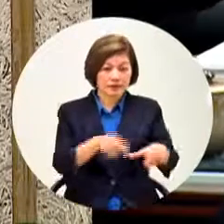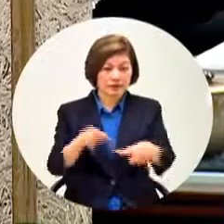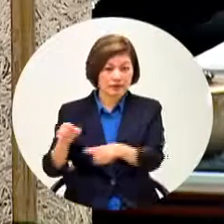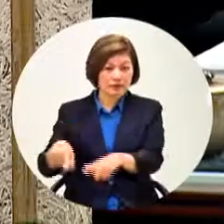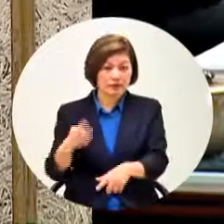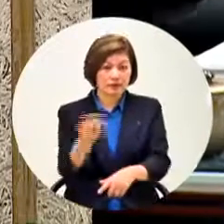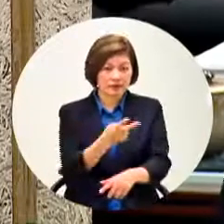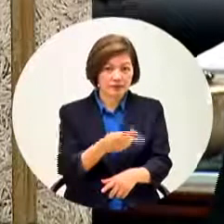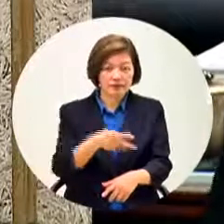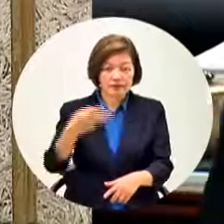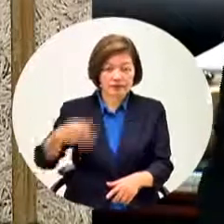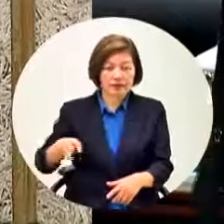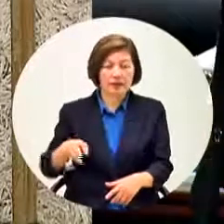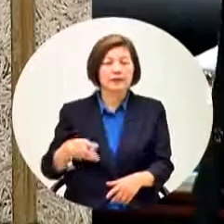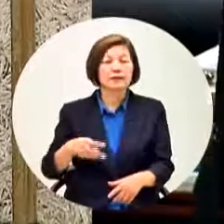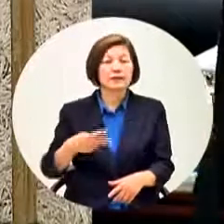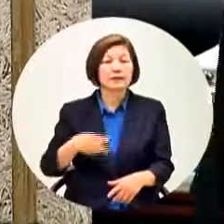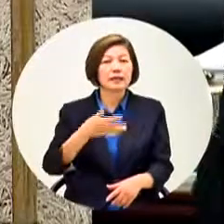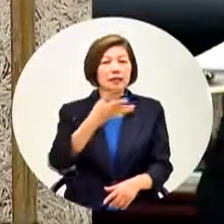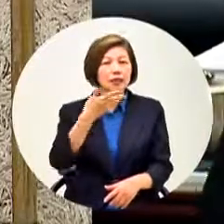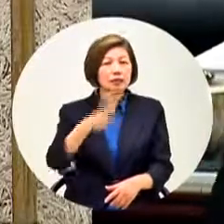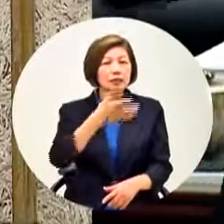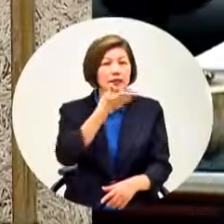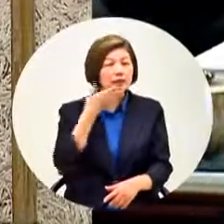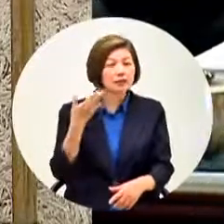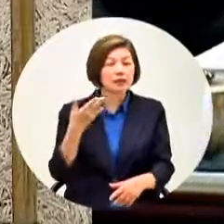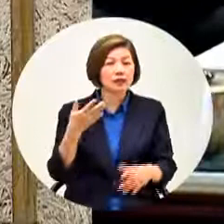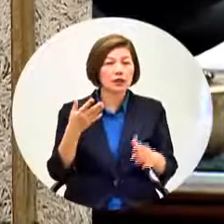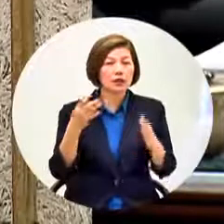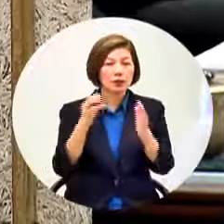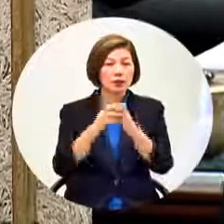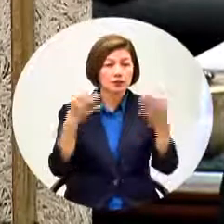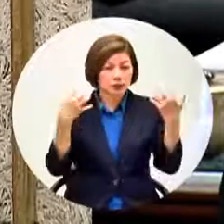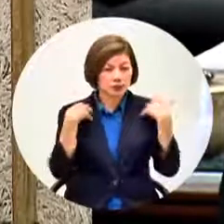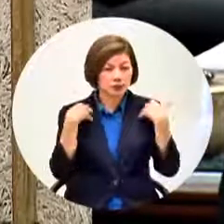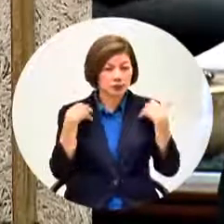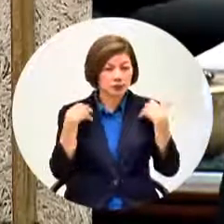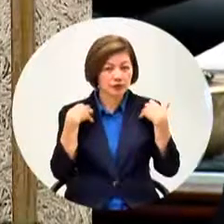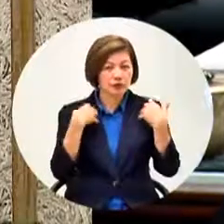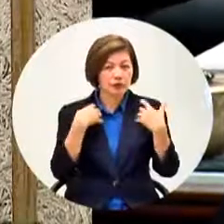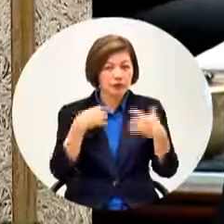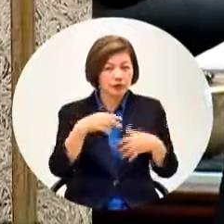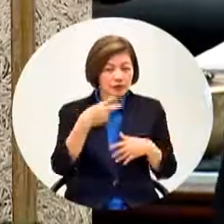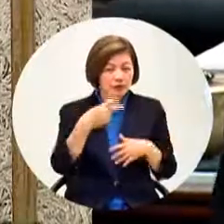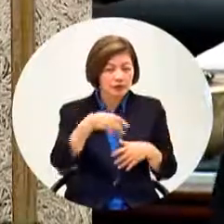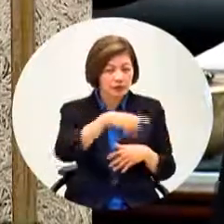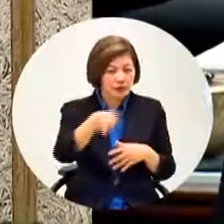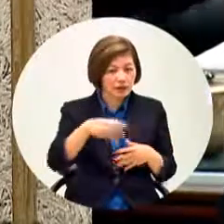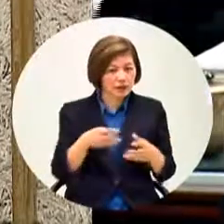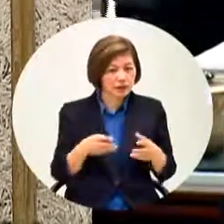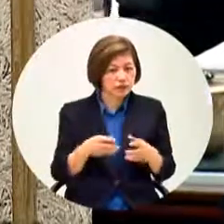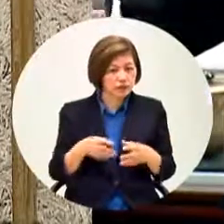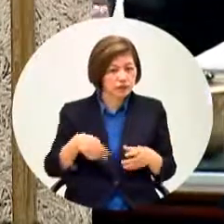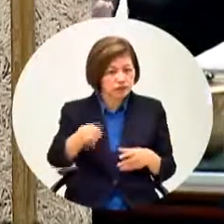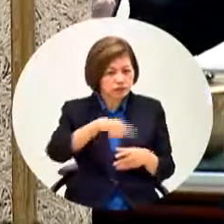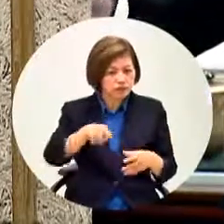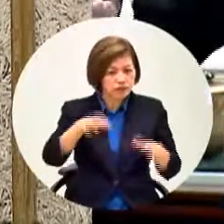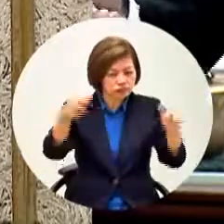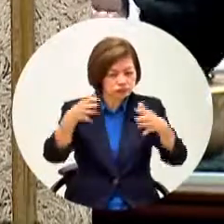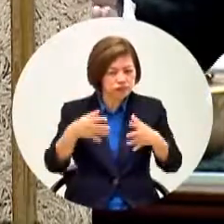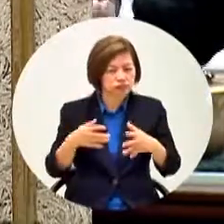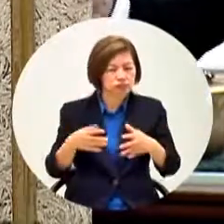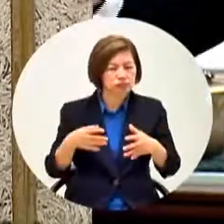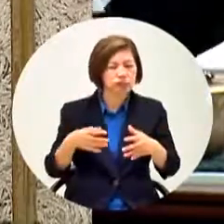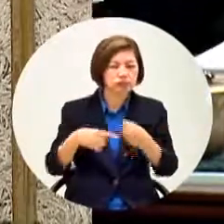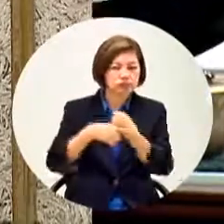个承办呢，啊，叫来按看要退公庙也是阮个服务处，哦，啊，互民众看看，啊，甲因提供意见，哦，安